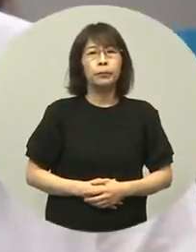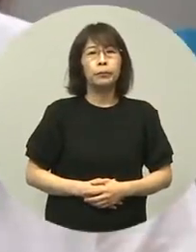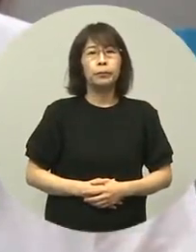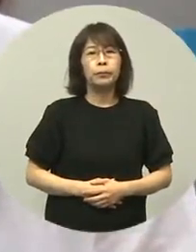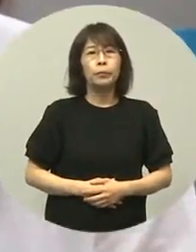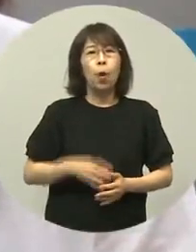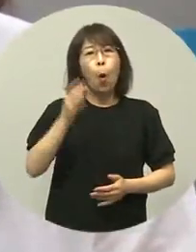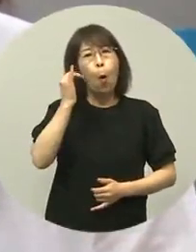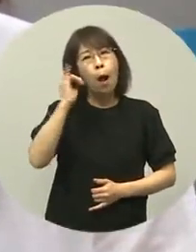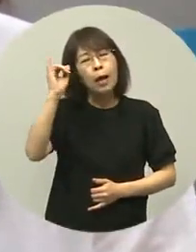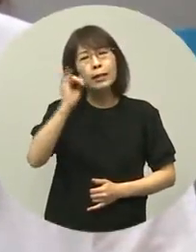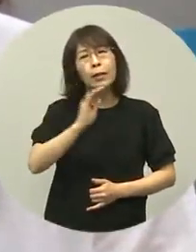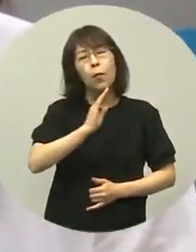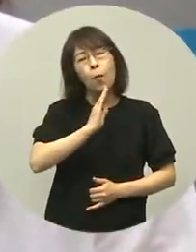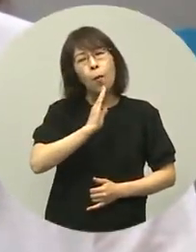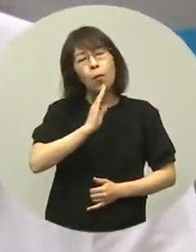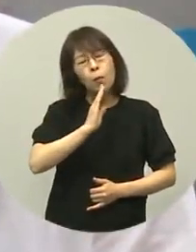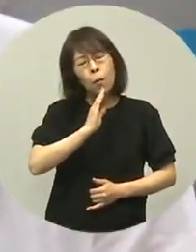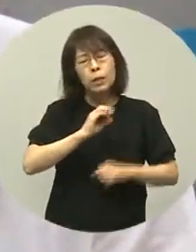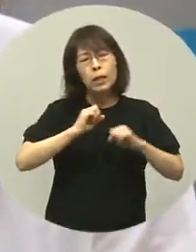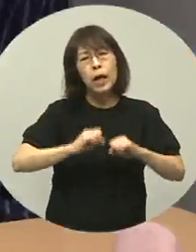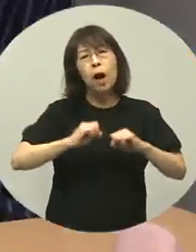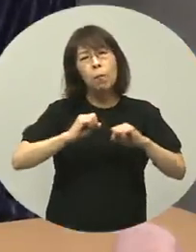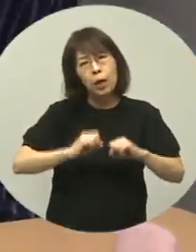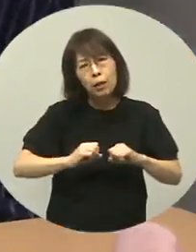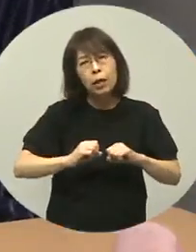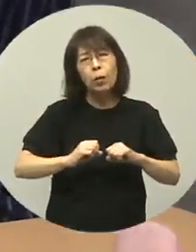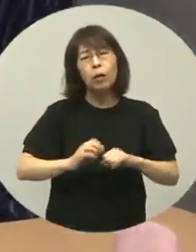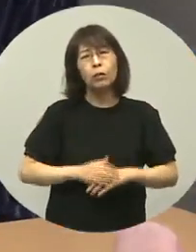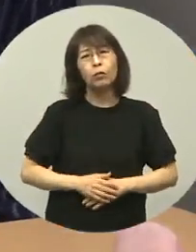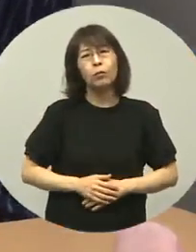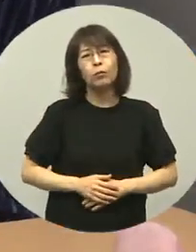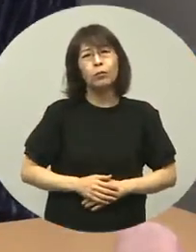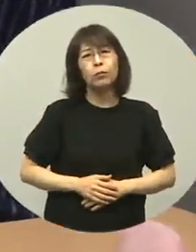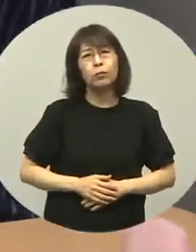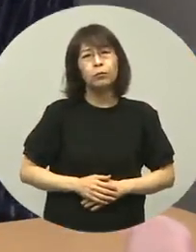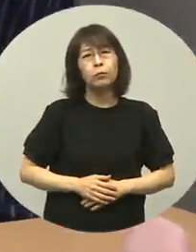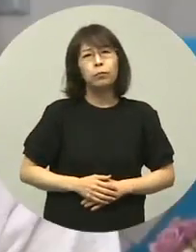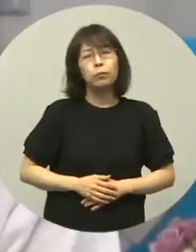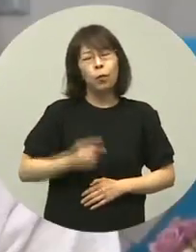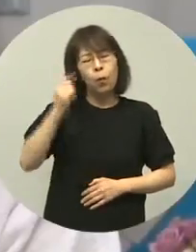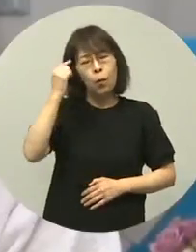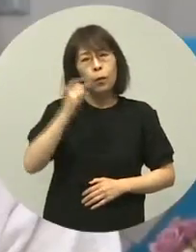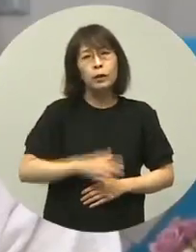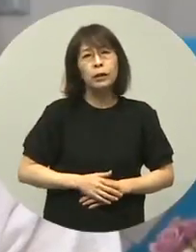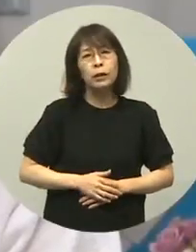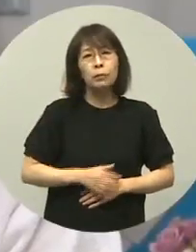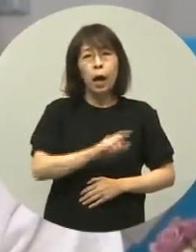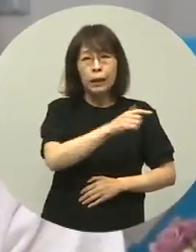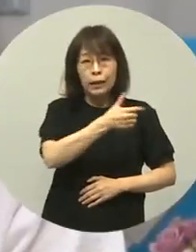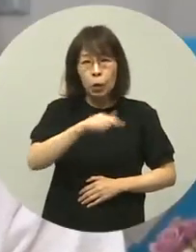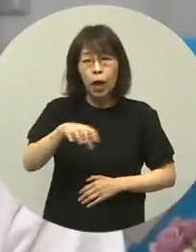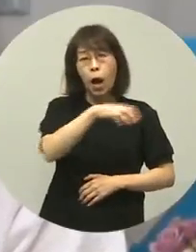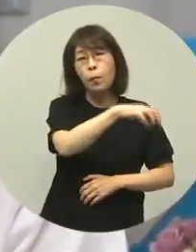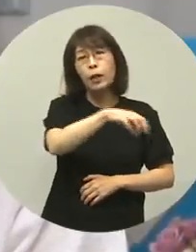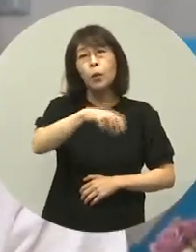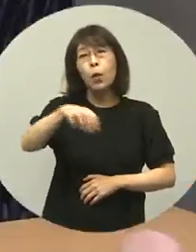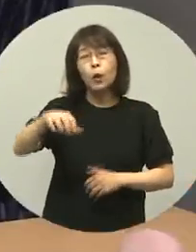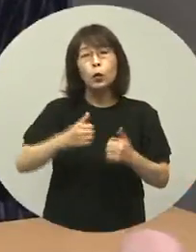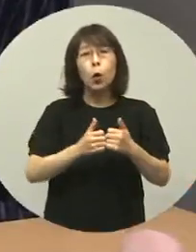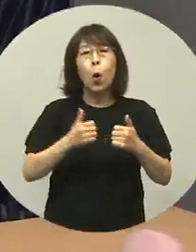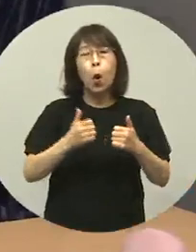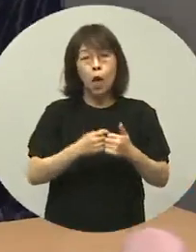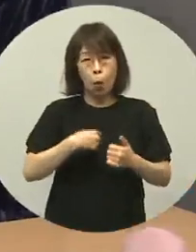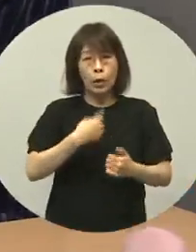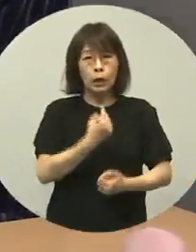お母さんもよく踏ん張って、本当によく踏ん張っておられると思います。 いろんなところに相談に行っても、や